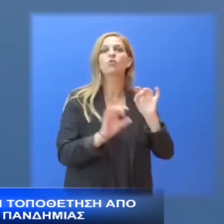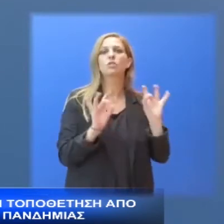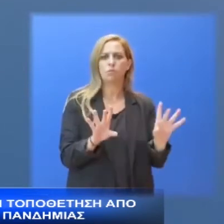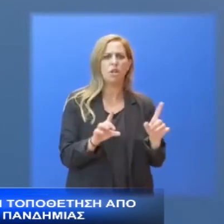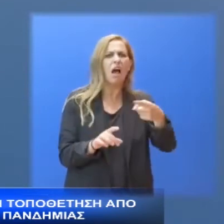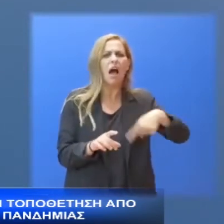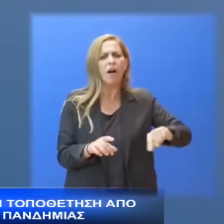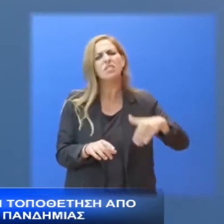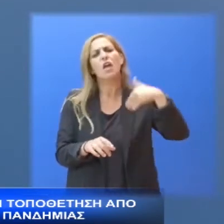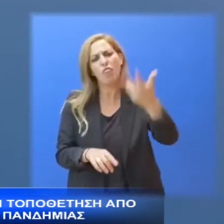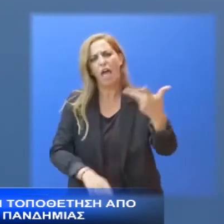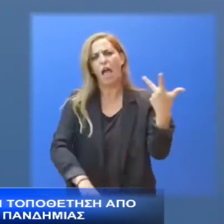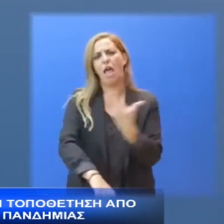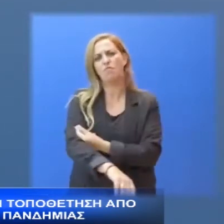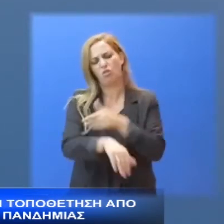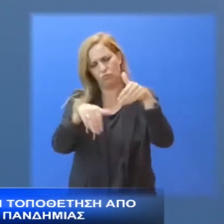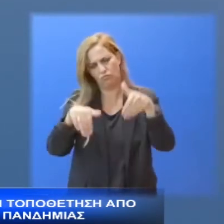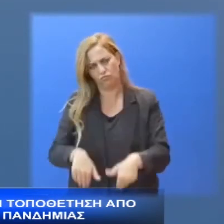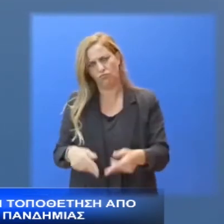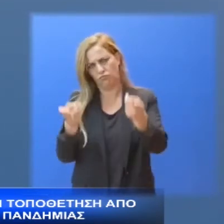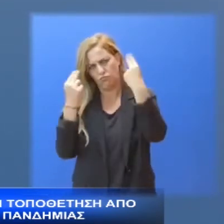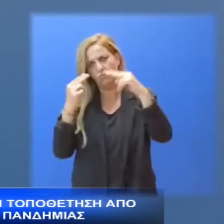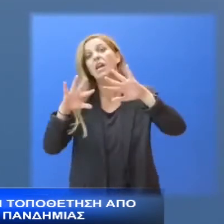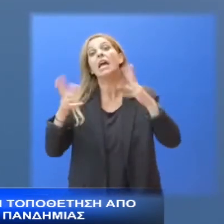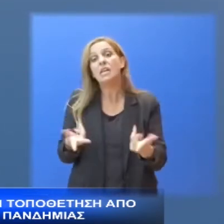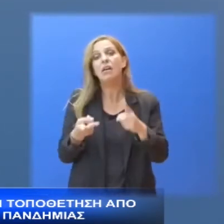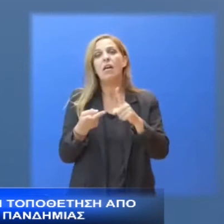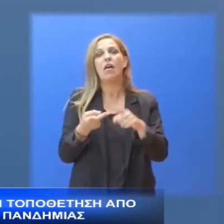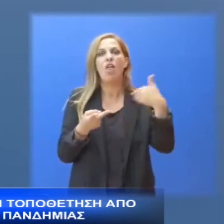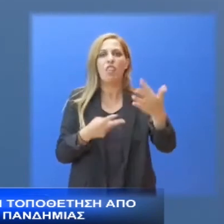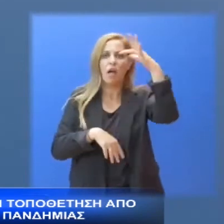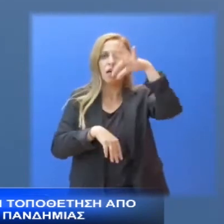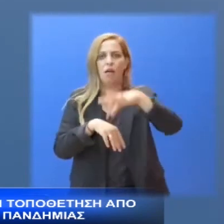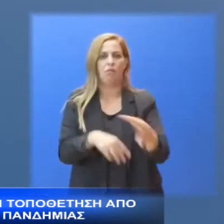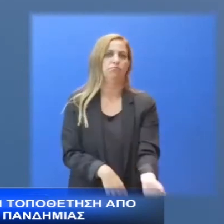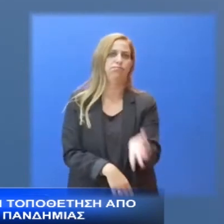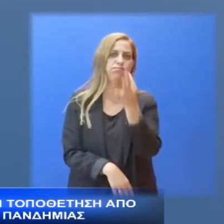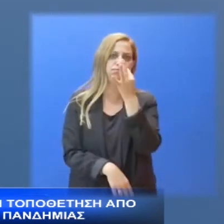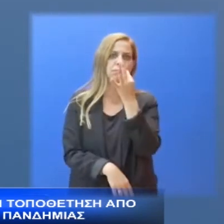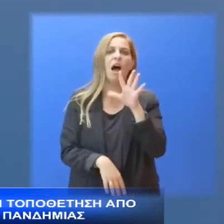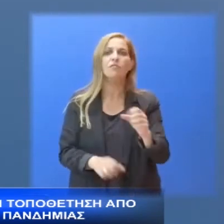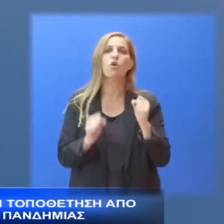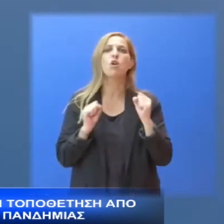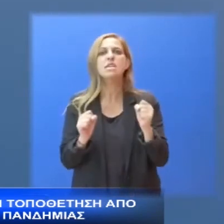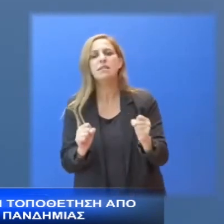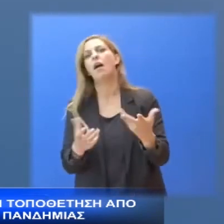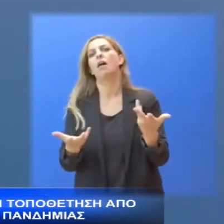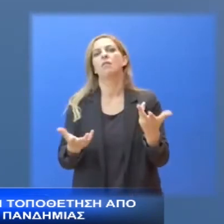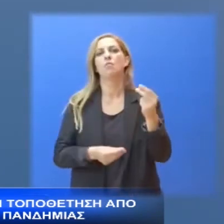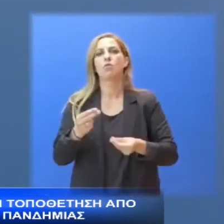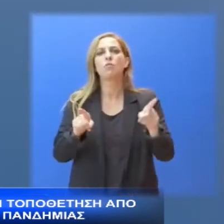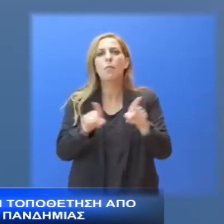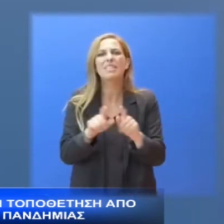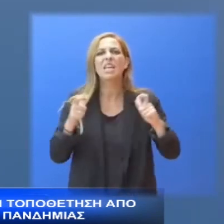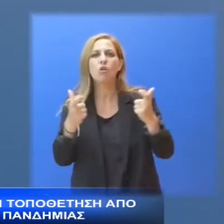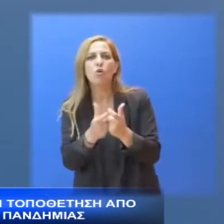είτε θα νοσήσουν, θέτοντας σε κίνδυνο την υγεία τους, αλλά και ανθρώπους από το οικογενειακό και εργασιακό τους περιβάλλον. Γεγονός που μπορεί